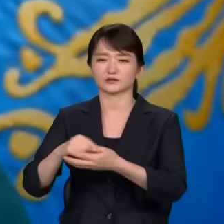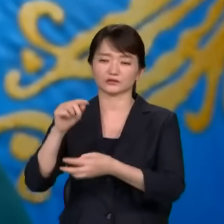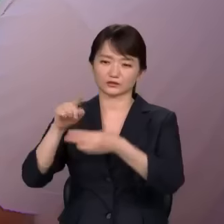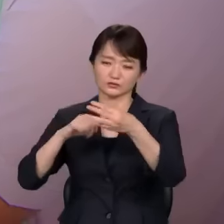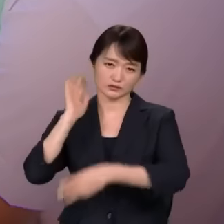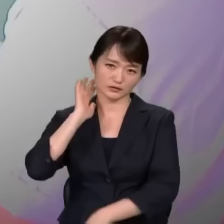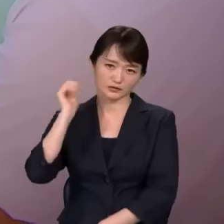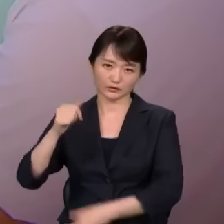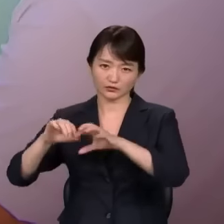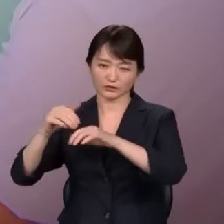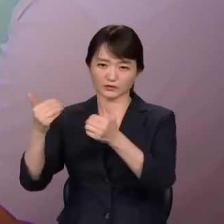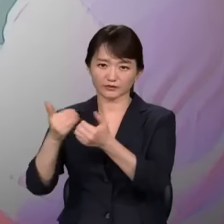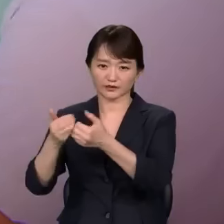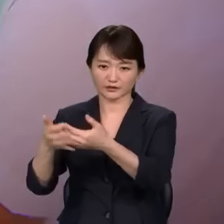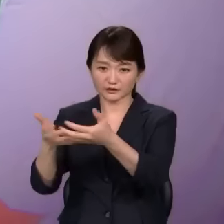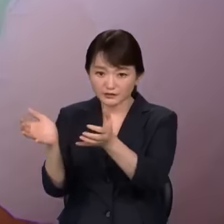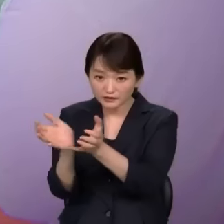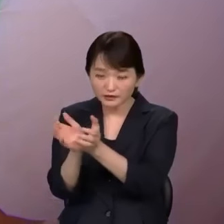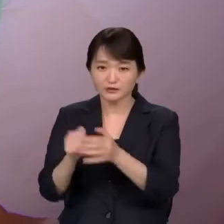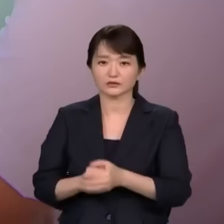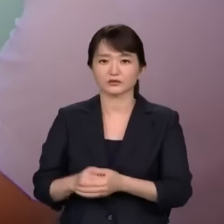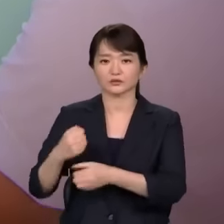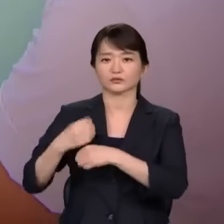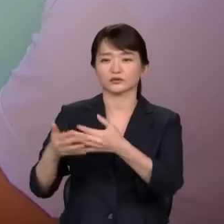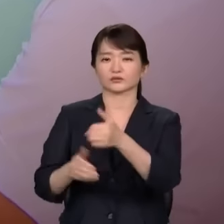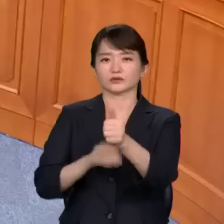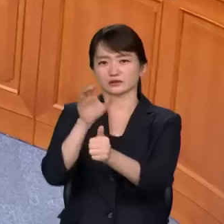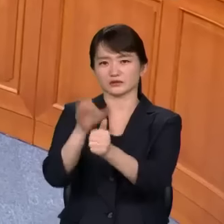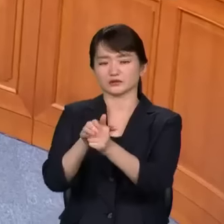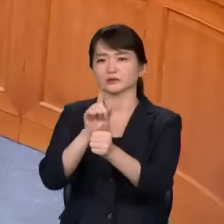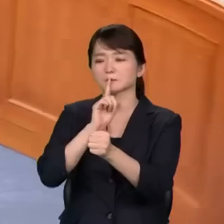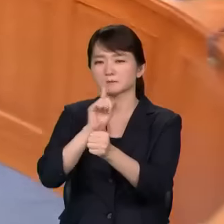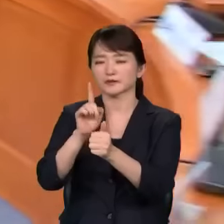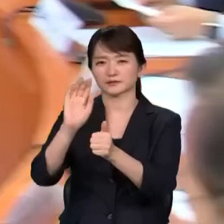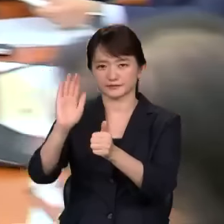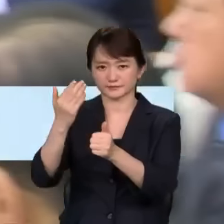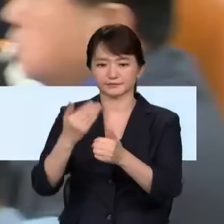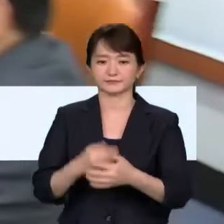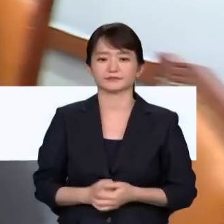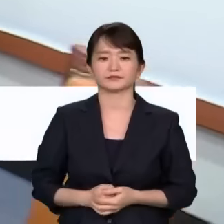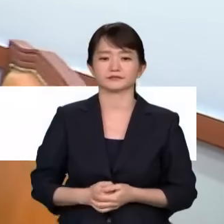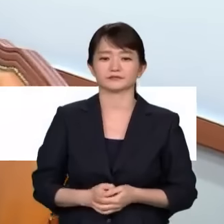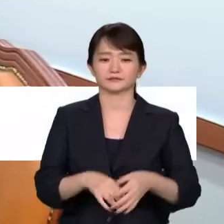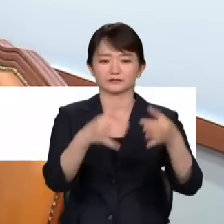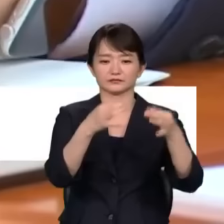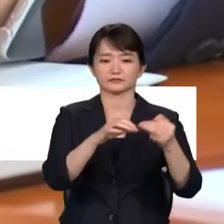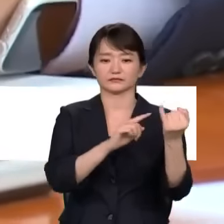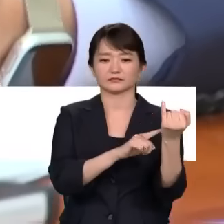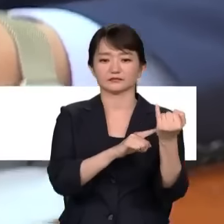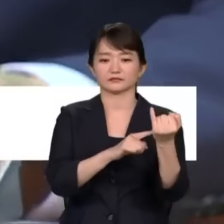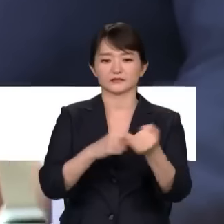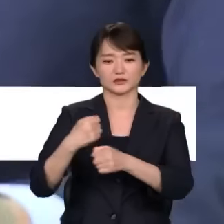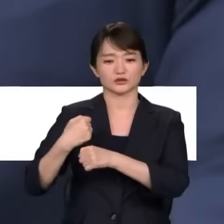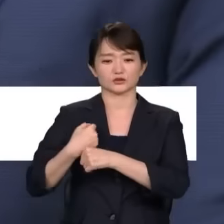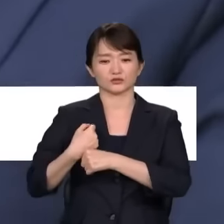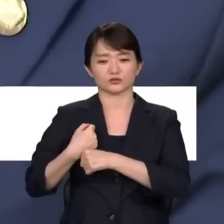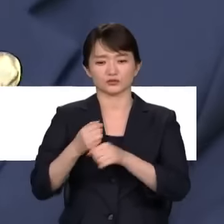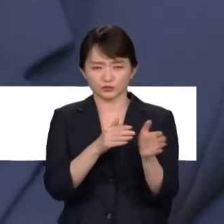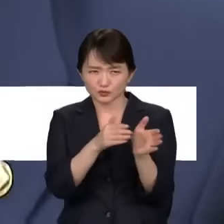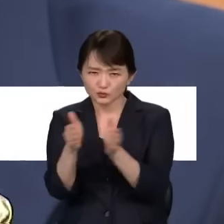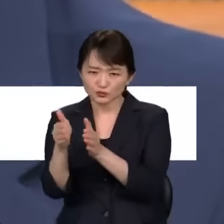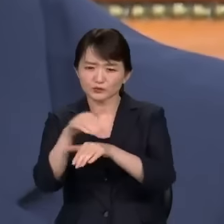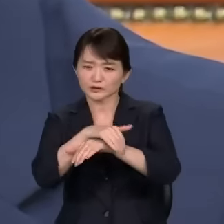발언과 김용현 국방장관 임명을 문제 삼으면서입니다. 김 최고위원은 계엄령 준비 작전이라 확신한다며